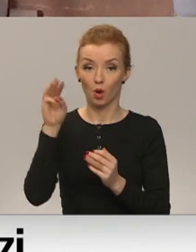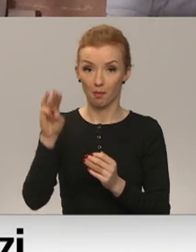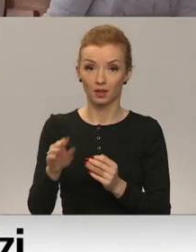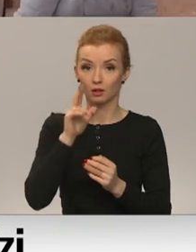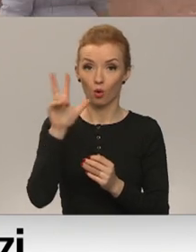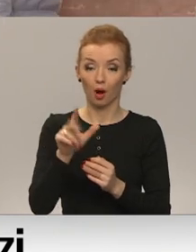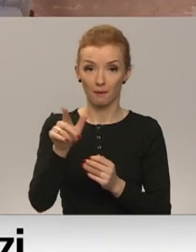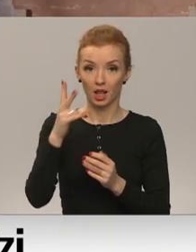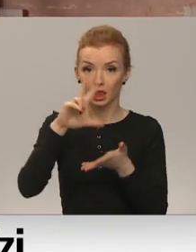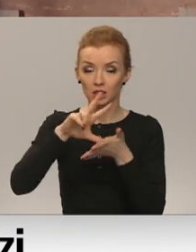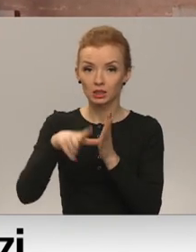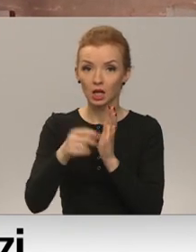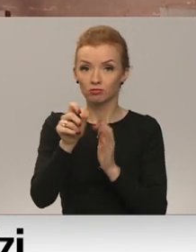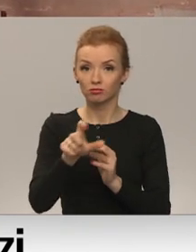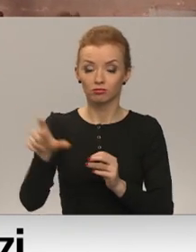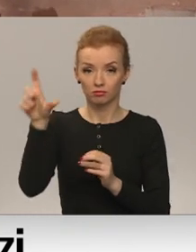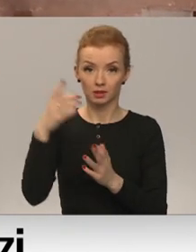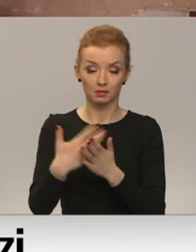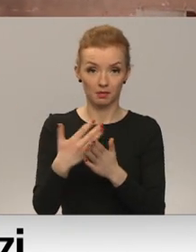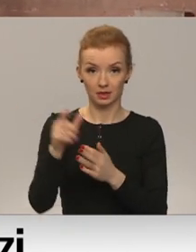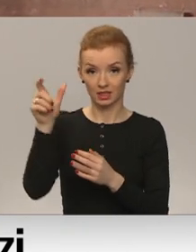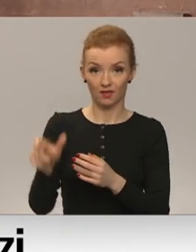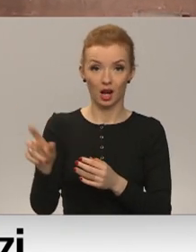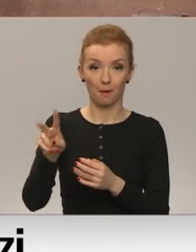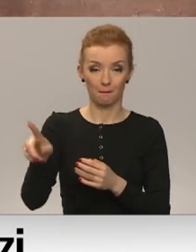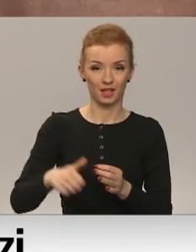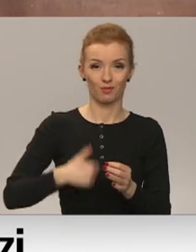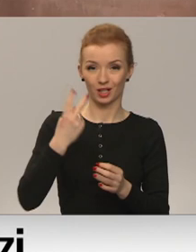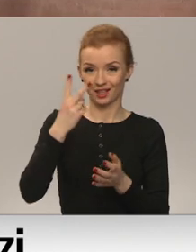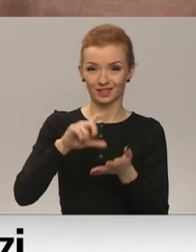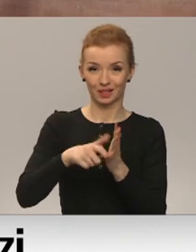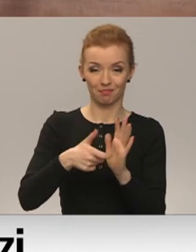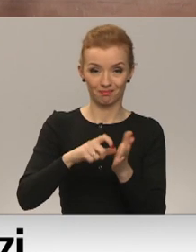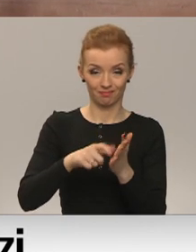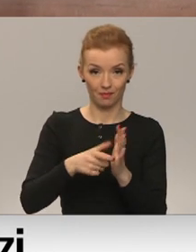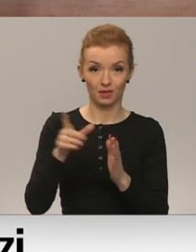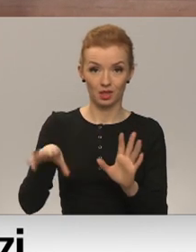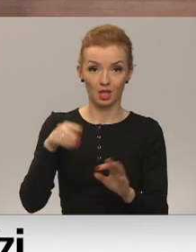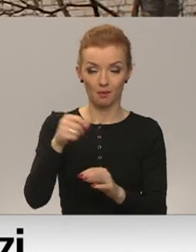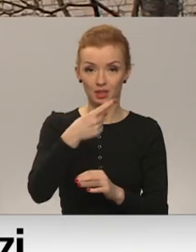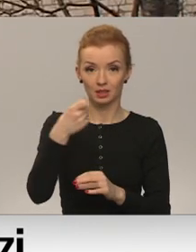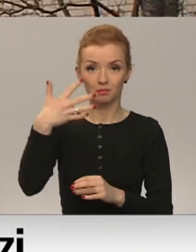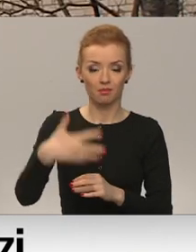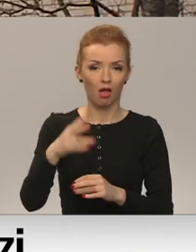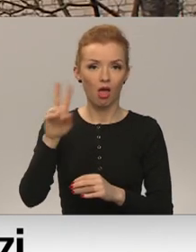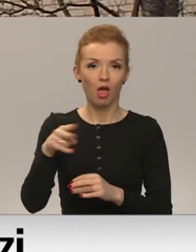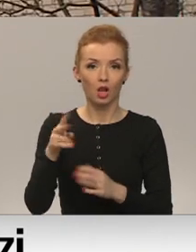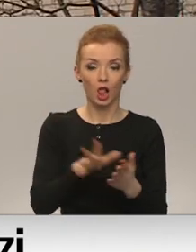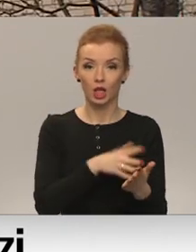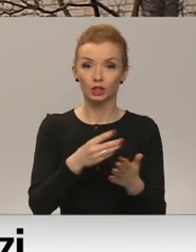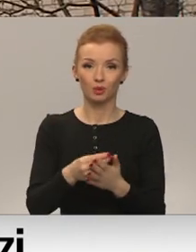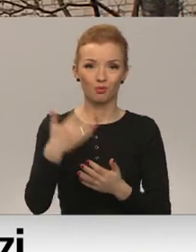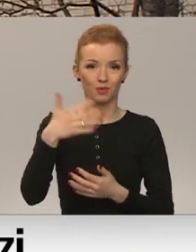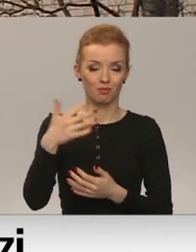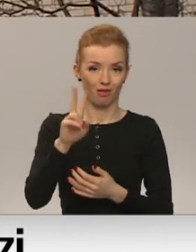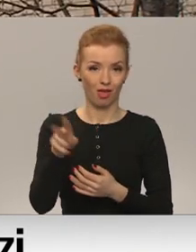kāpums. Līdz ar to daugavpilietim, kam piemēram pieder divu stabu dzīvoklis, mēnesī būtu jāmaksā 150 eiro, līdz šinējo 50